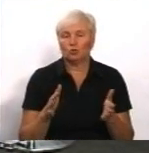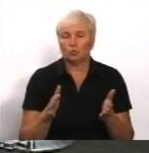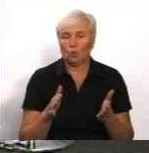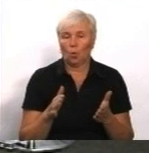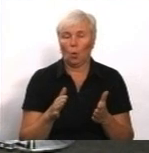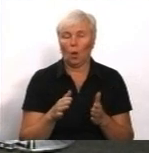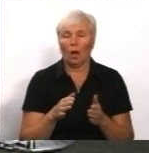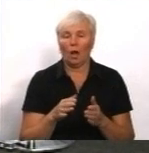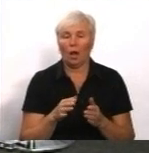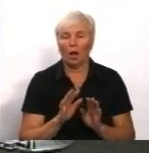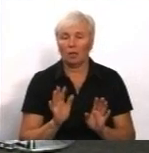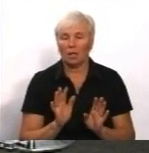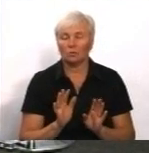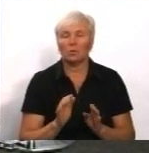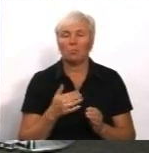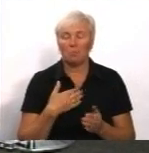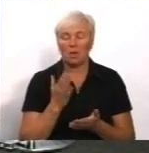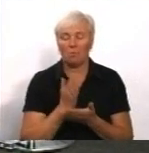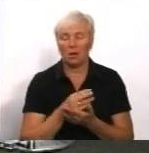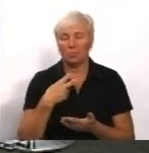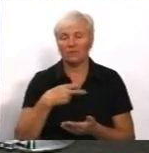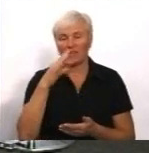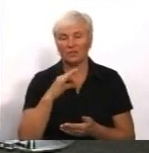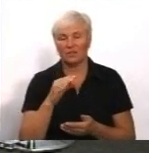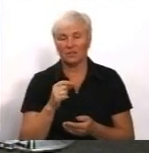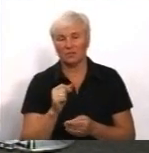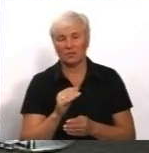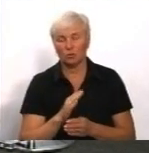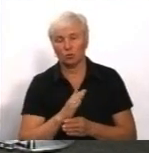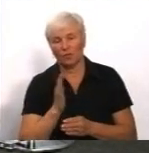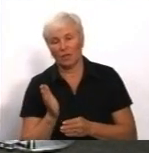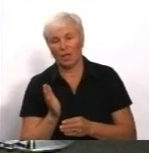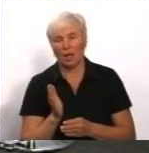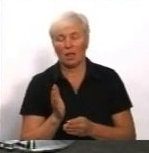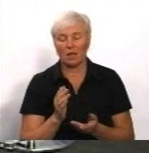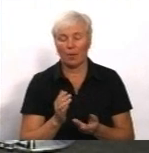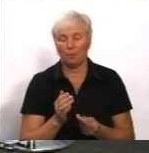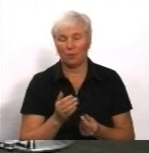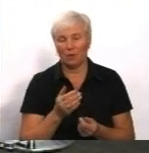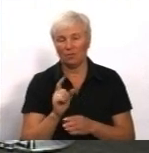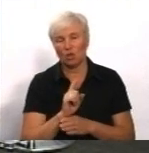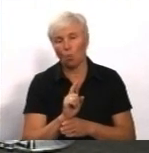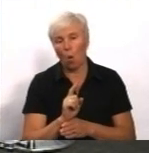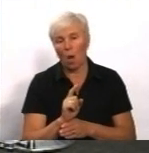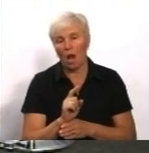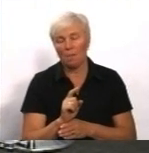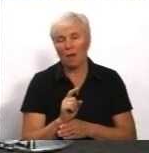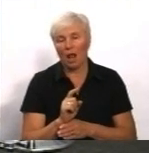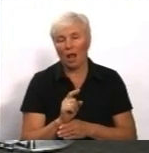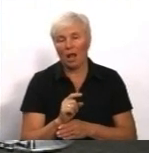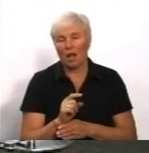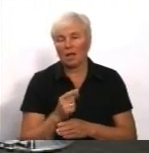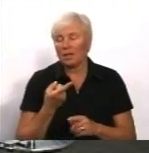водопостачанні. Ми маємо тільки 20% відхилення, в 20% проб відхилення від норми. І то це не